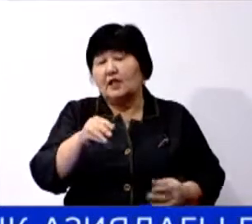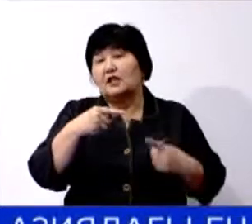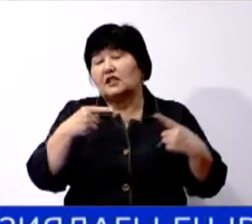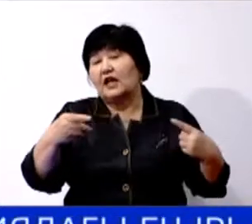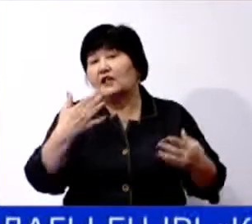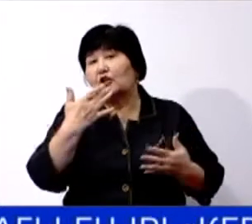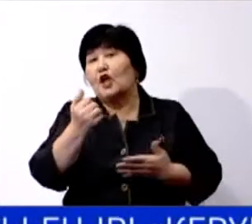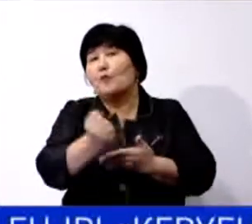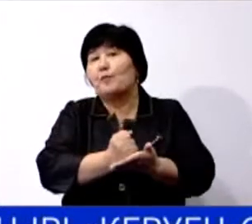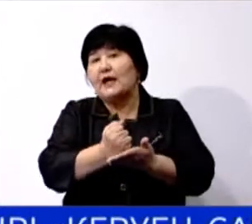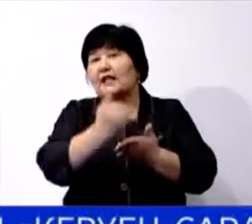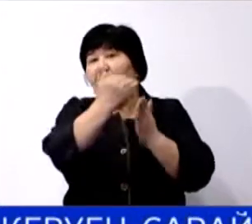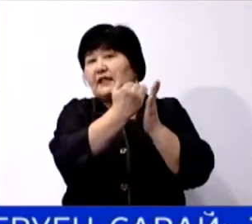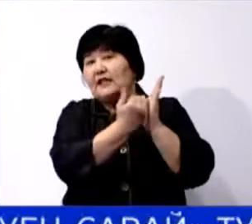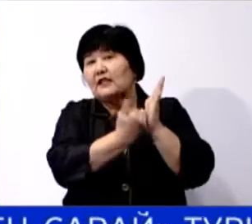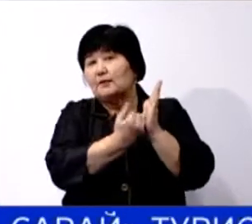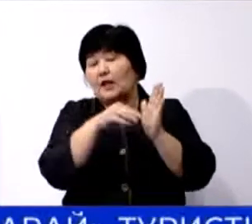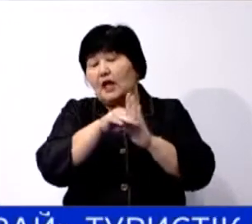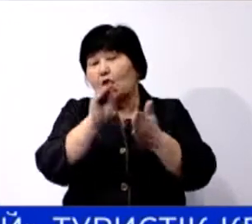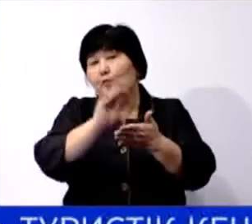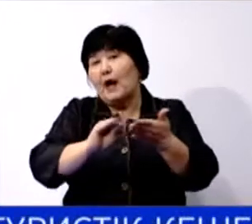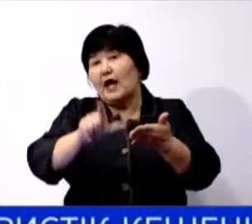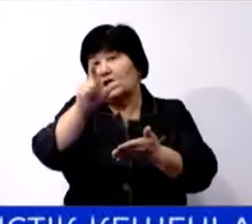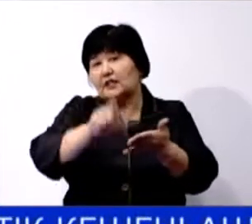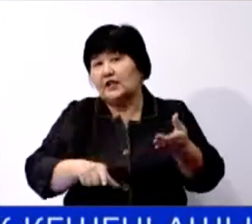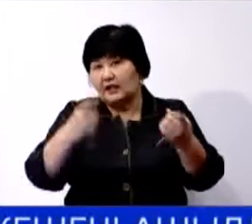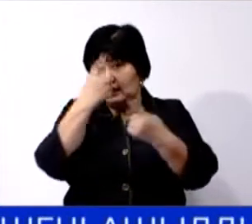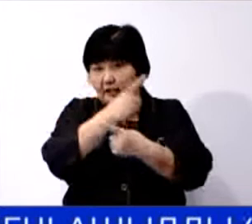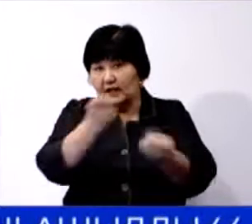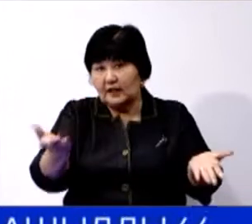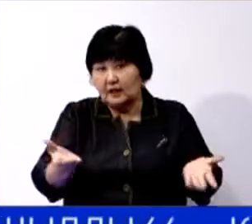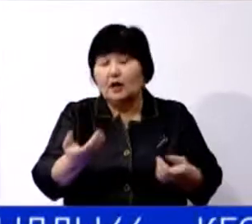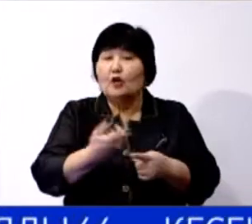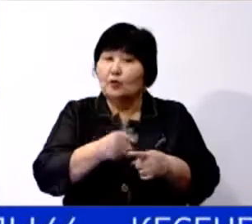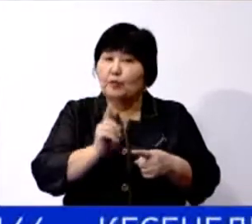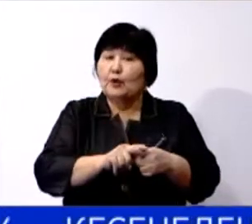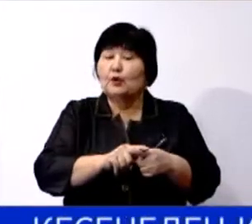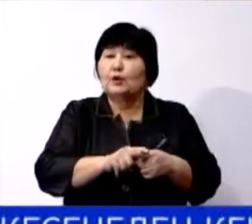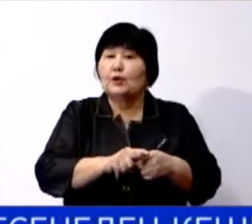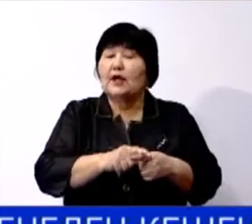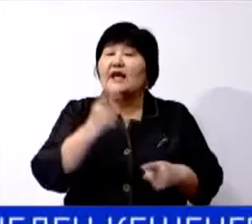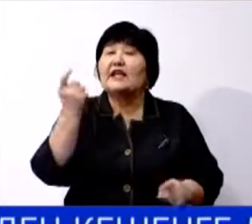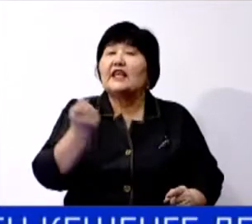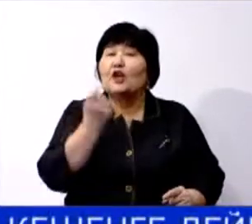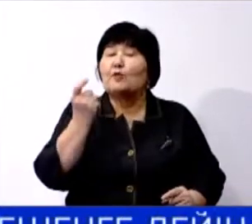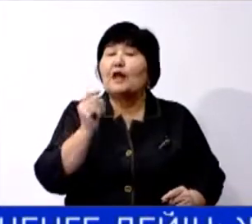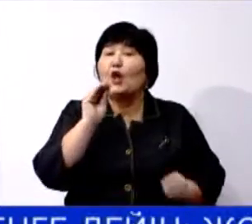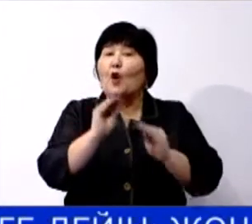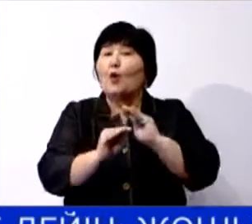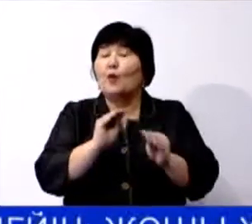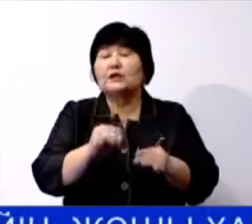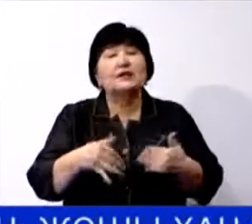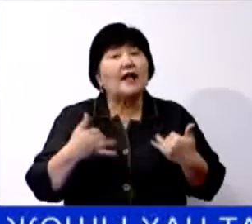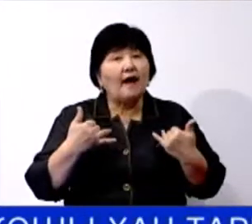Scopes-тің базалық тізімдегі журналдарда мақалалар жарияладық. Бұл химиялық қосылыстар